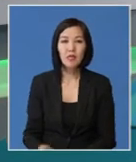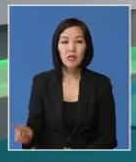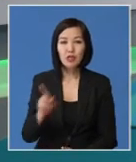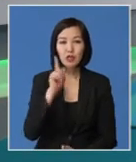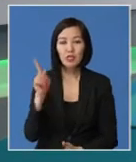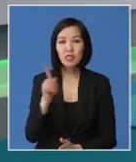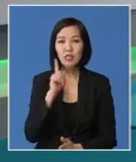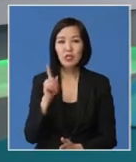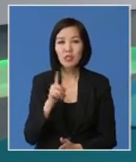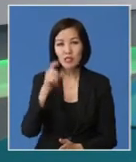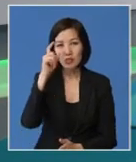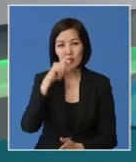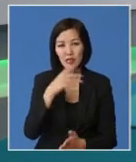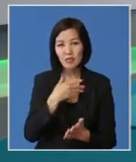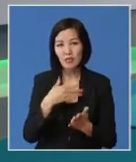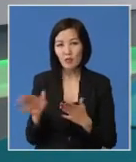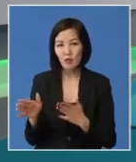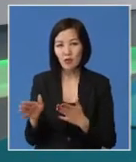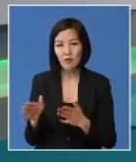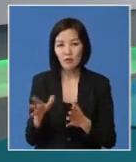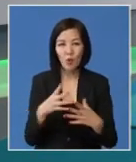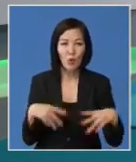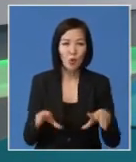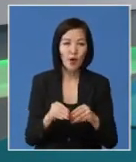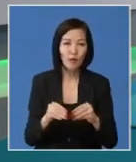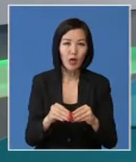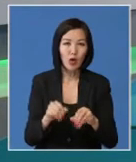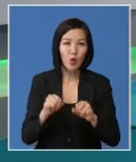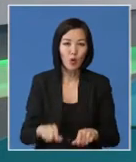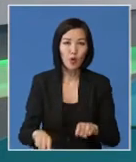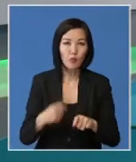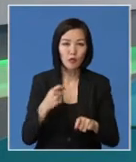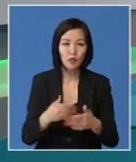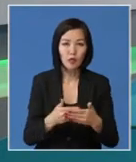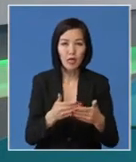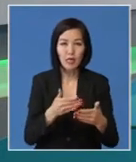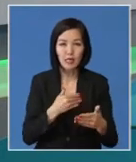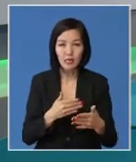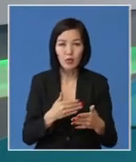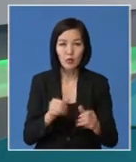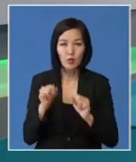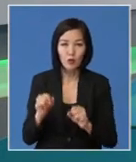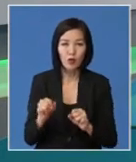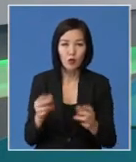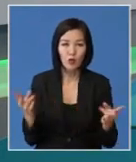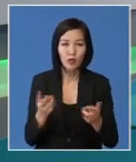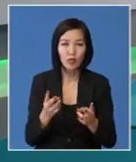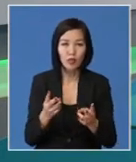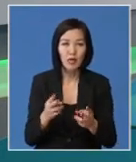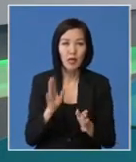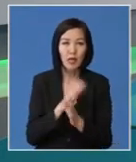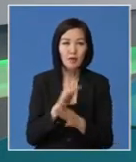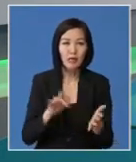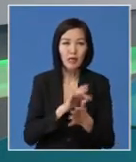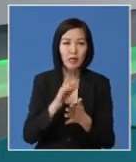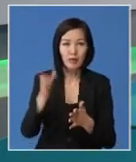Жеткіншектер жатқылықтан бойын аулақ ұстап, қоғамдағы құқық бұзушылықтың алдын алуға атсалысуы тиіс. Осы мақсатта Қапшағай қалалық білім бөлімі, ішкі істер